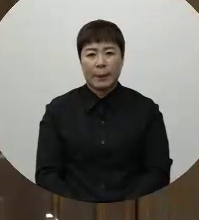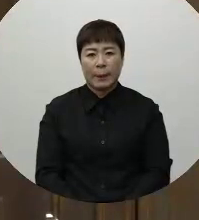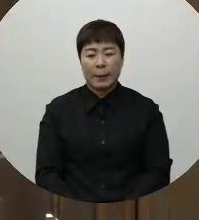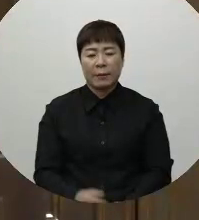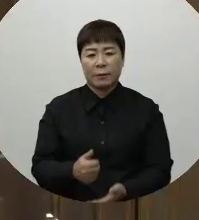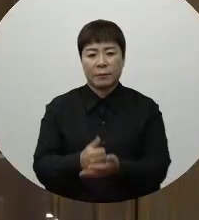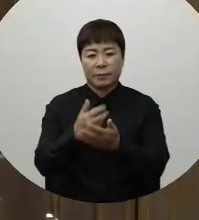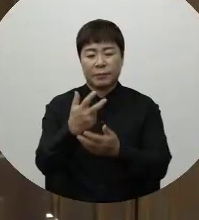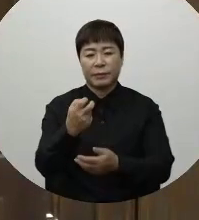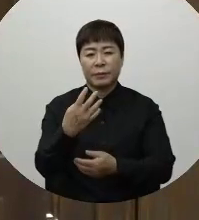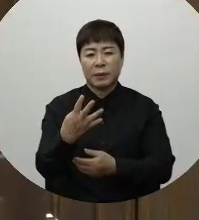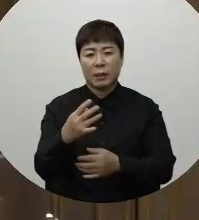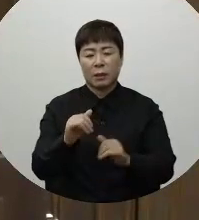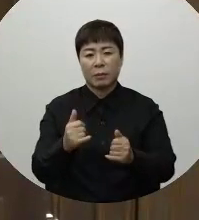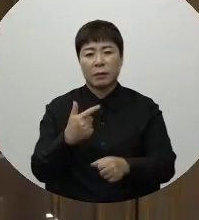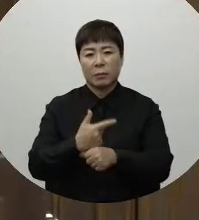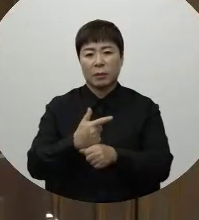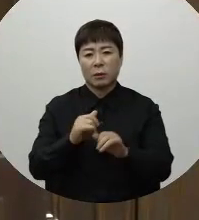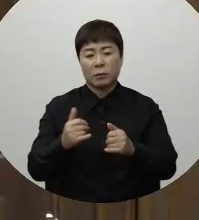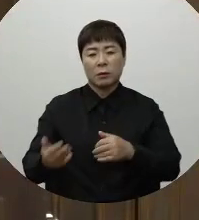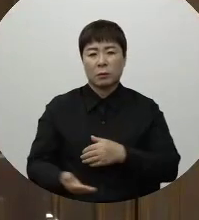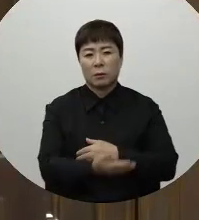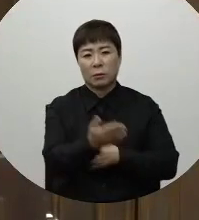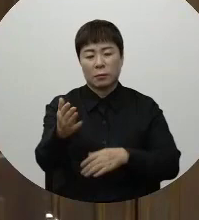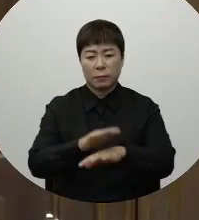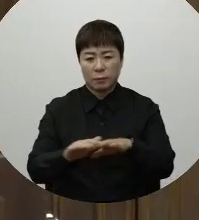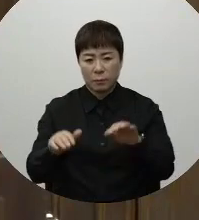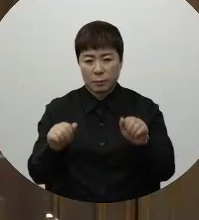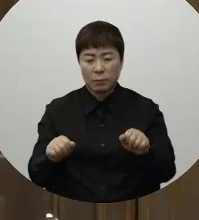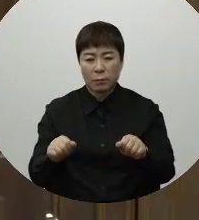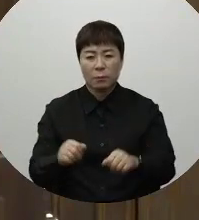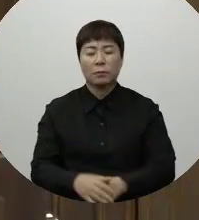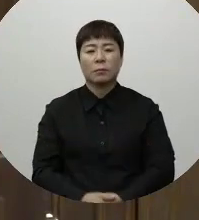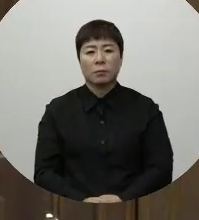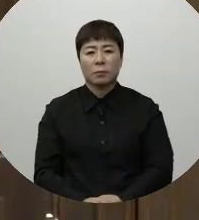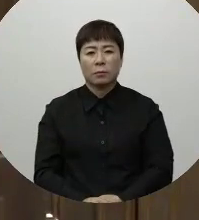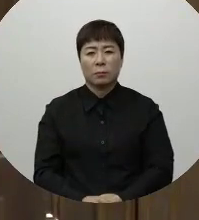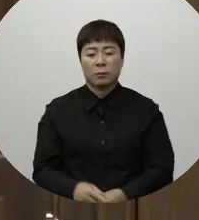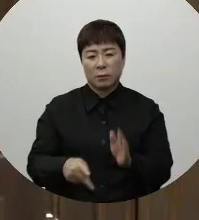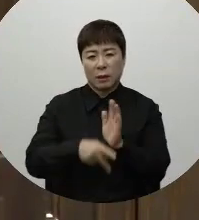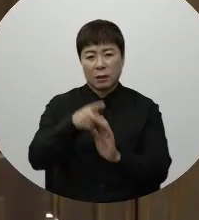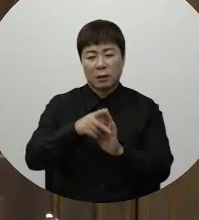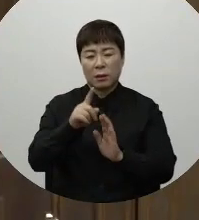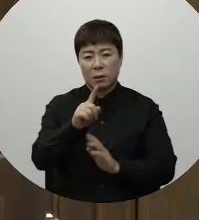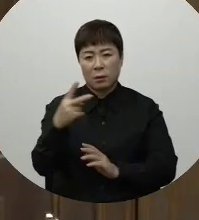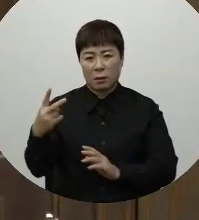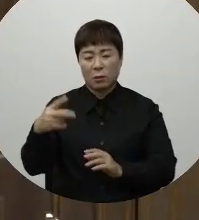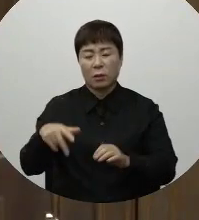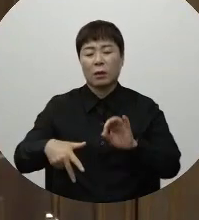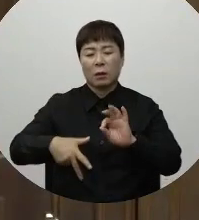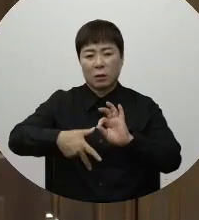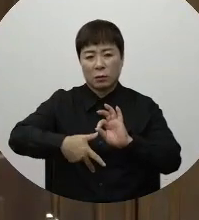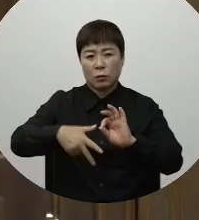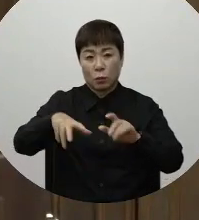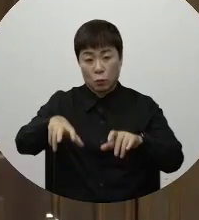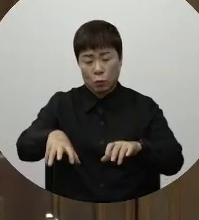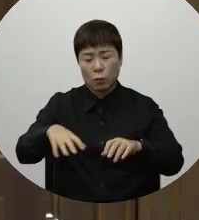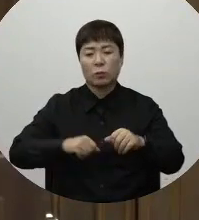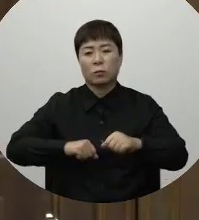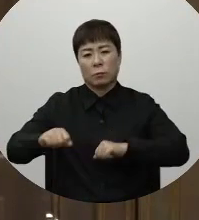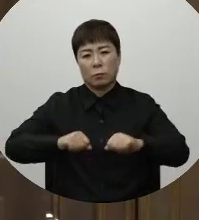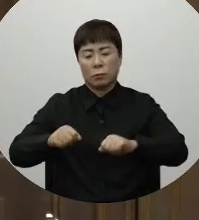존경하는 74만 남양주 시민 여러분, 안녕하십니까? 다산 1, 2동과 양정동을 지역구로 두고 있는